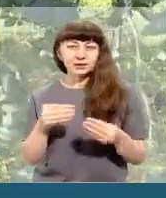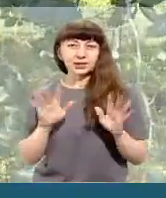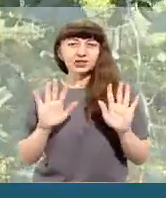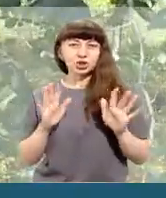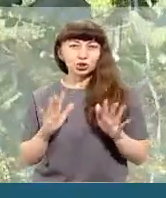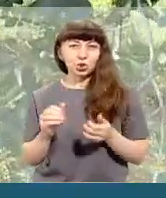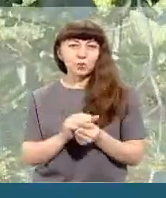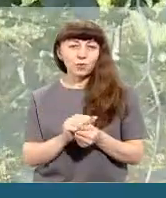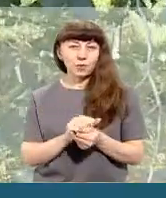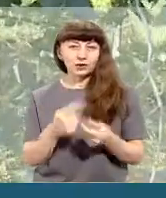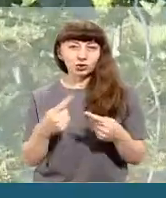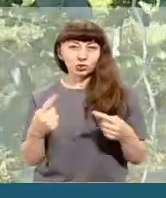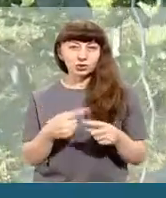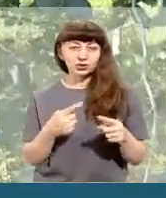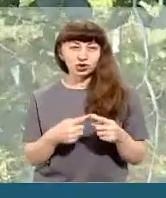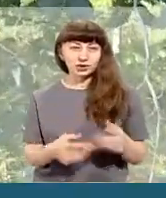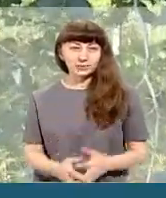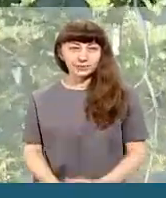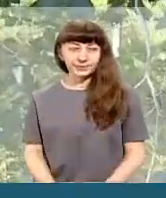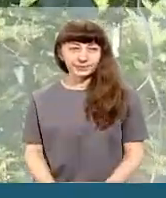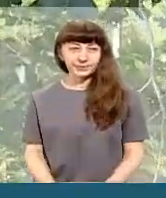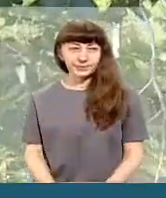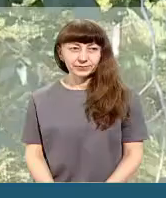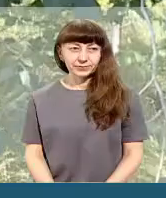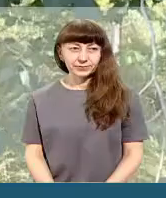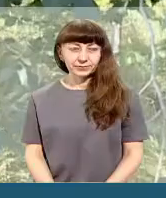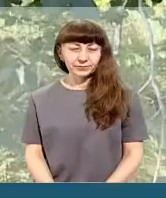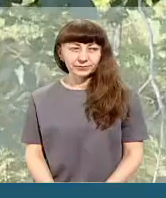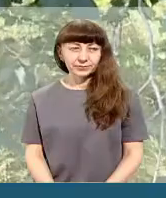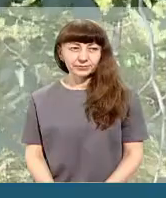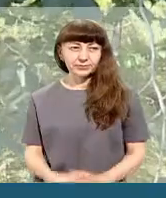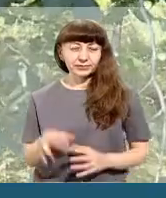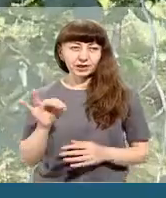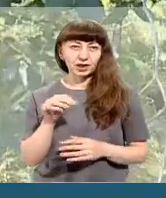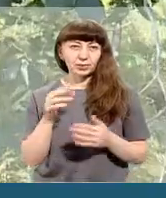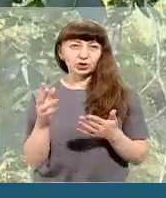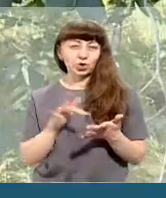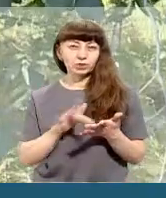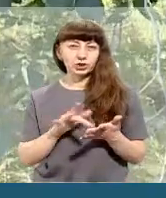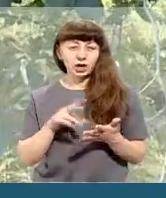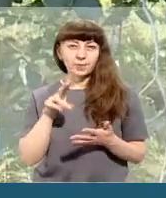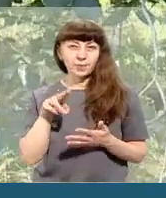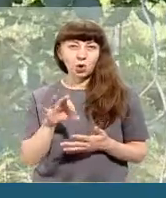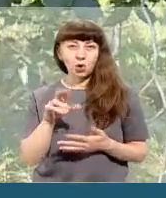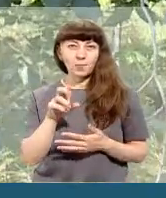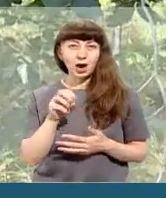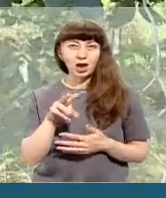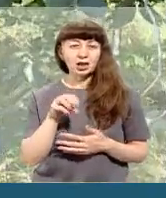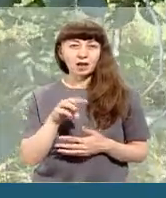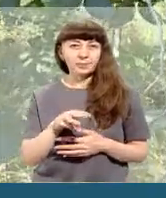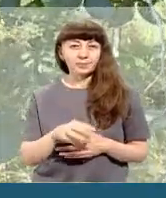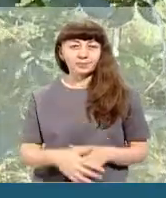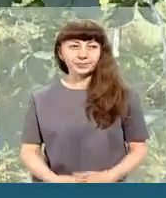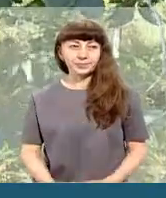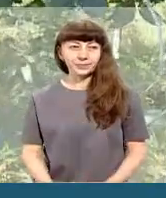бумага, также и другие, там, допустим, бытовые отходы какие-то. И по баллам мы потом высчитываем по количеству